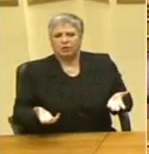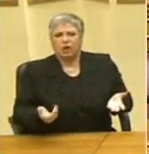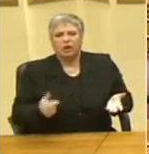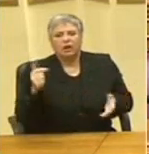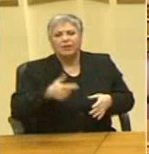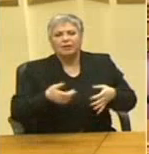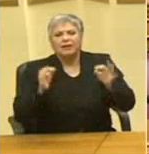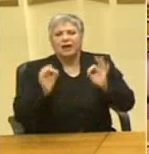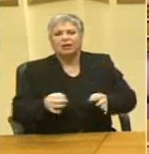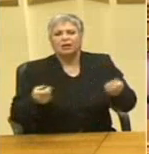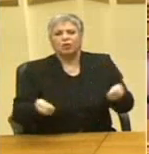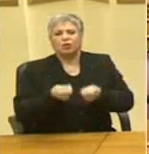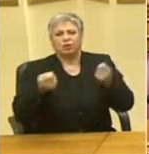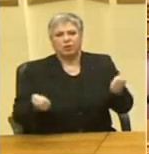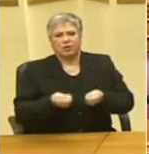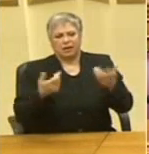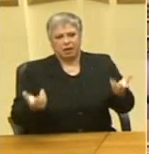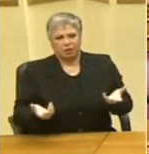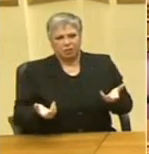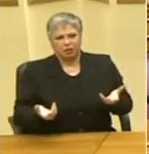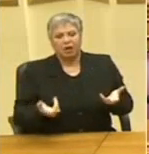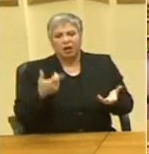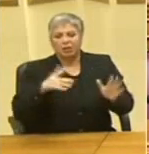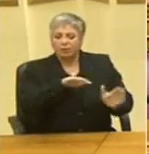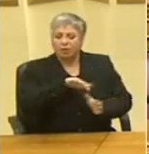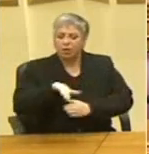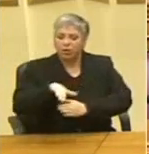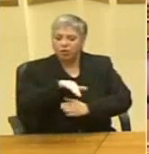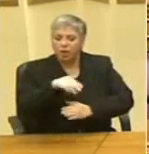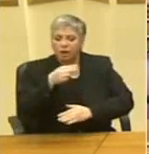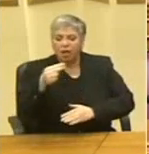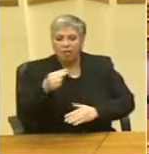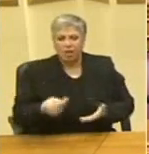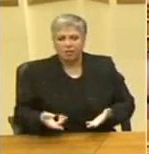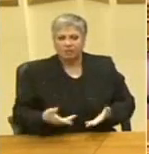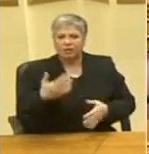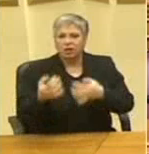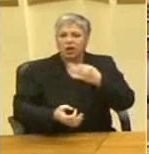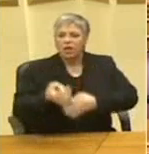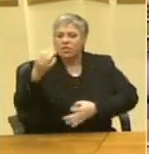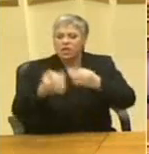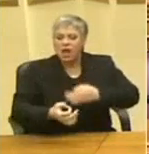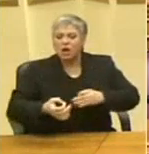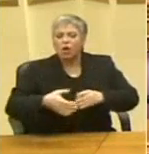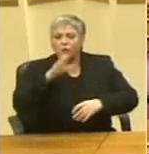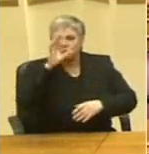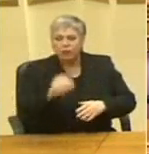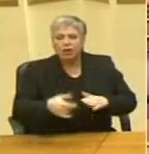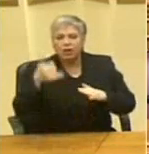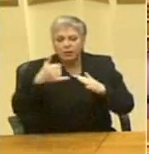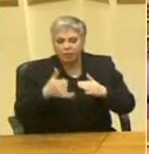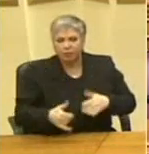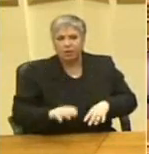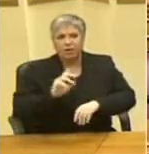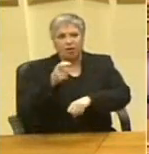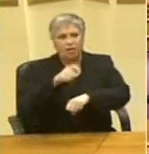προβλήματα, αποσιωπώντας τα θέματα, αποφεύγοντας ένα διάλογο ουσίας, πώς στη σημερινή φάση που είμαστε, έξω